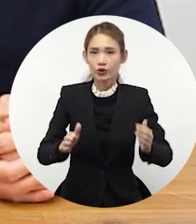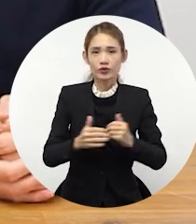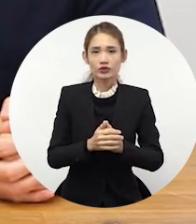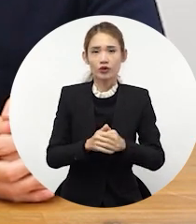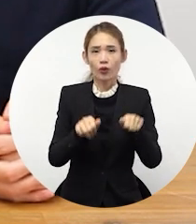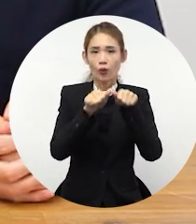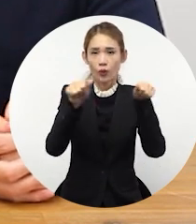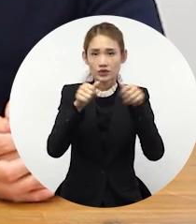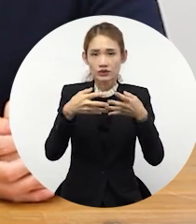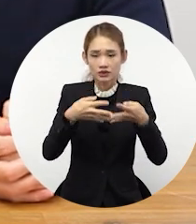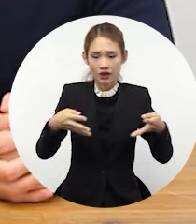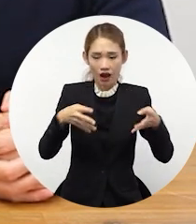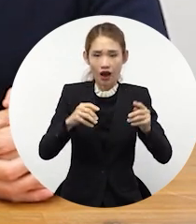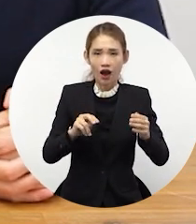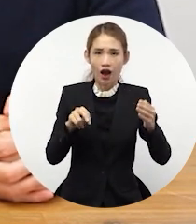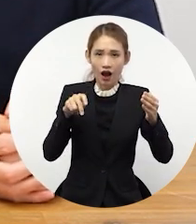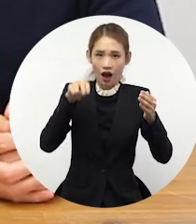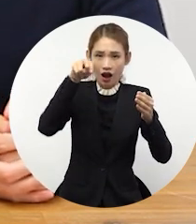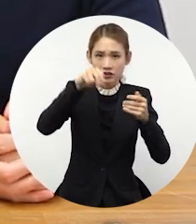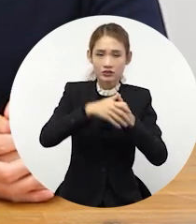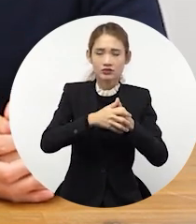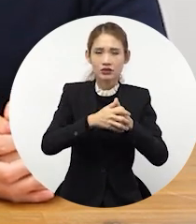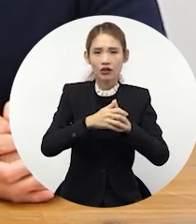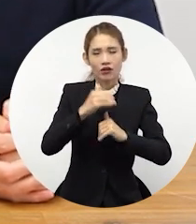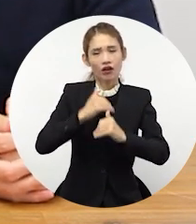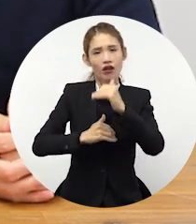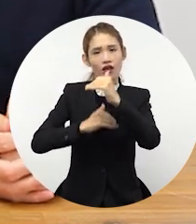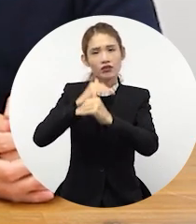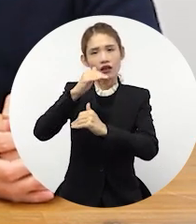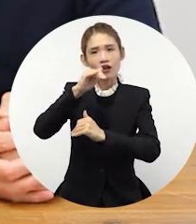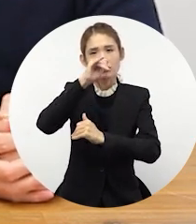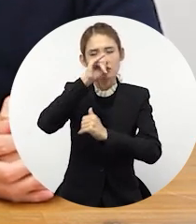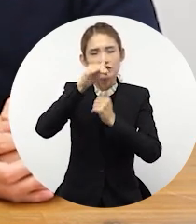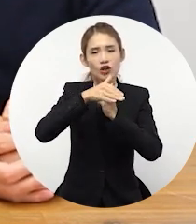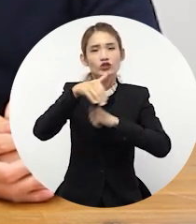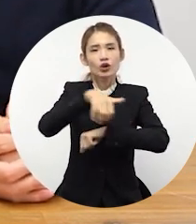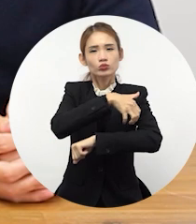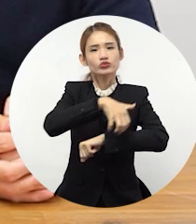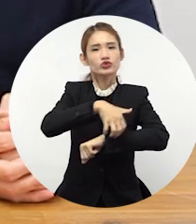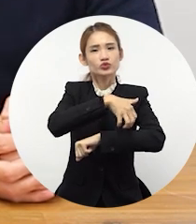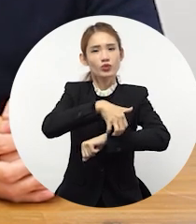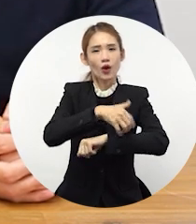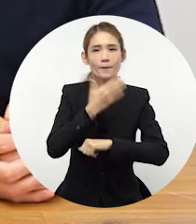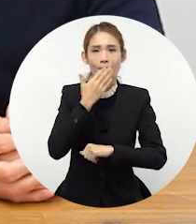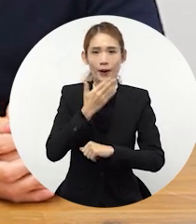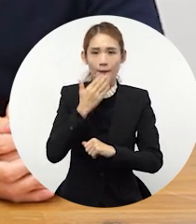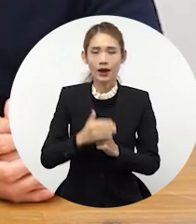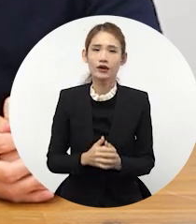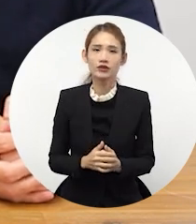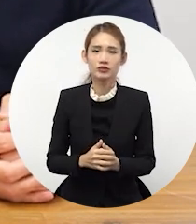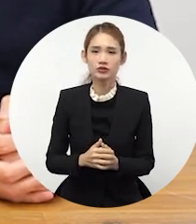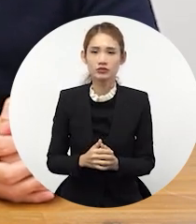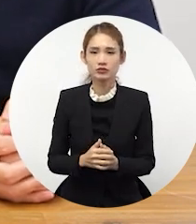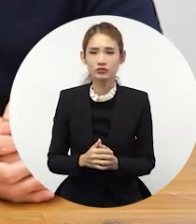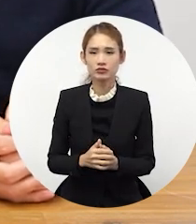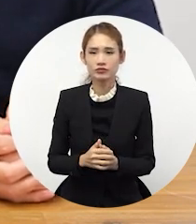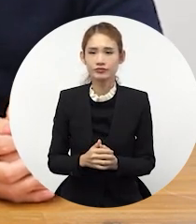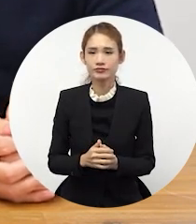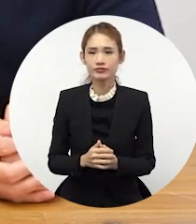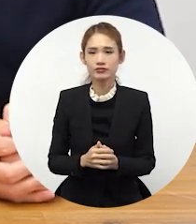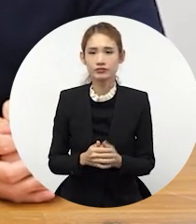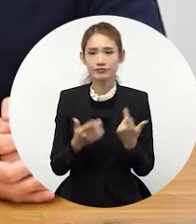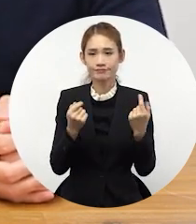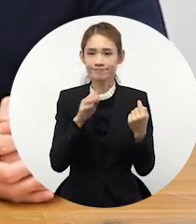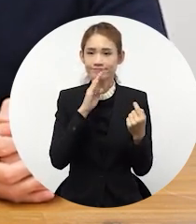근데 5층까지 가는데 엘리베이터가 없어. 그러면 계단이 있어서 철수는 불편하다는 될 수 그렇지. 있는 단어겠지만,